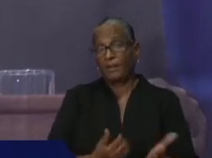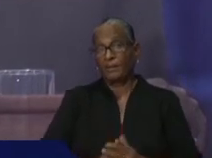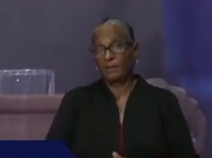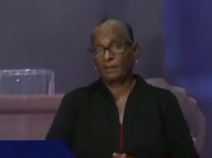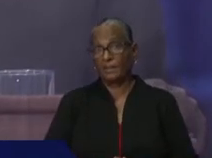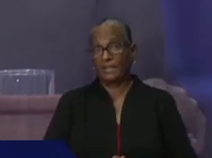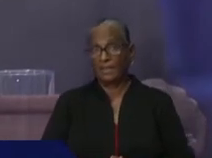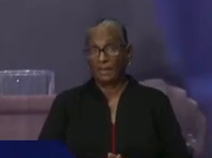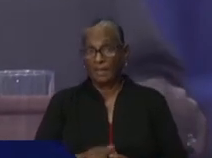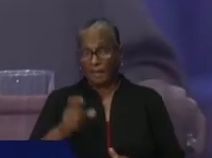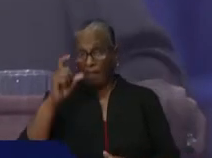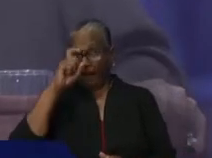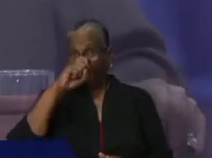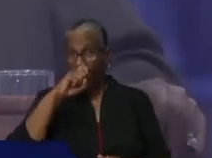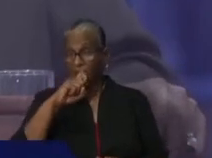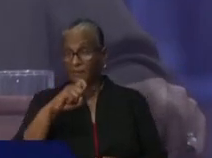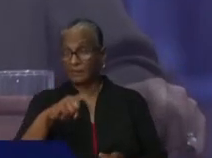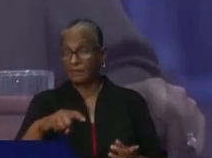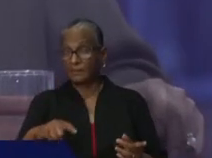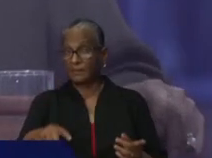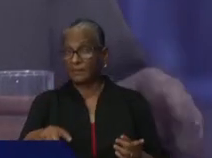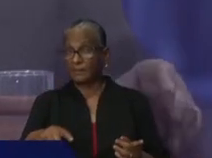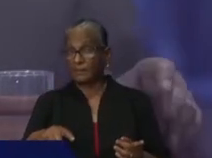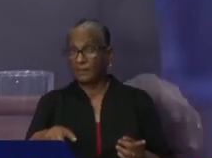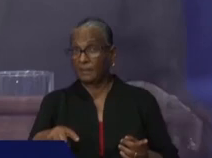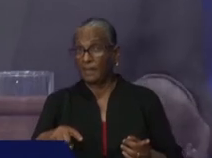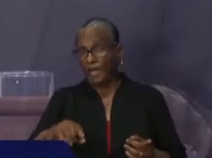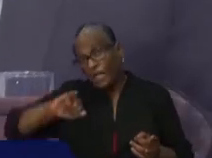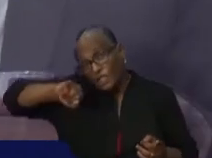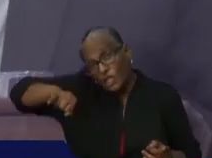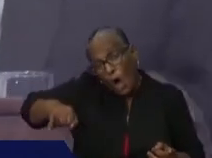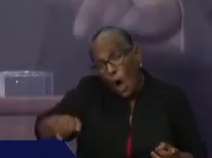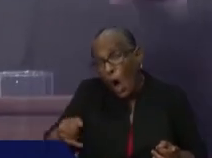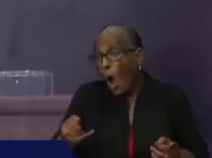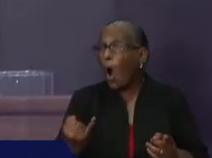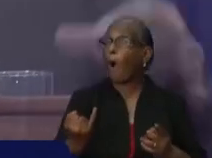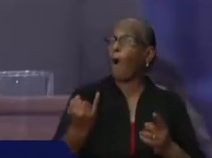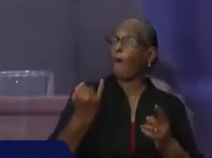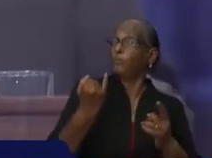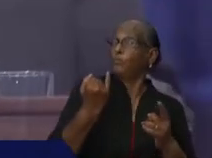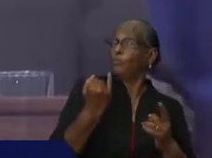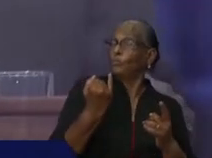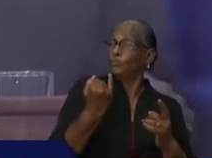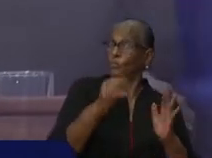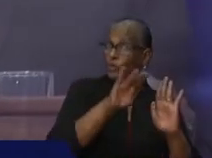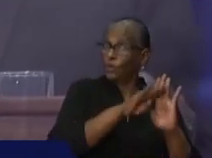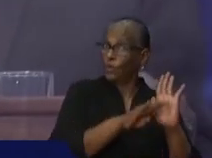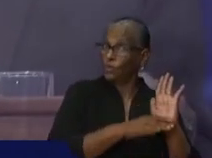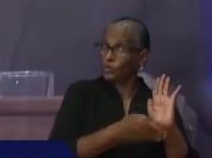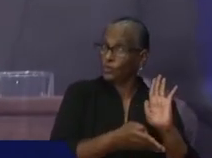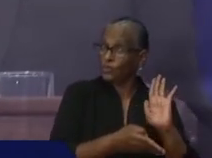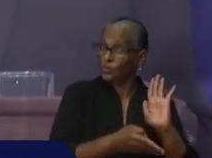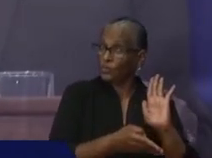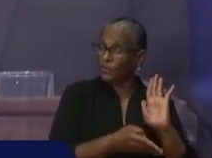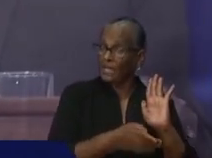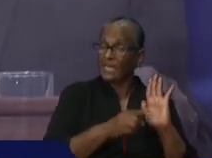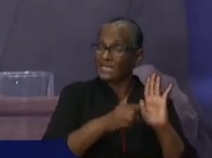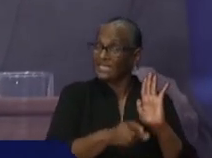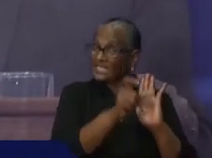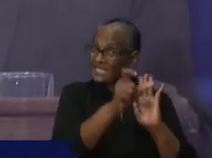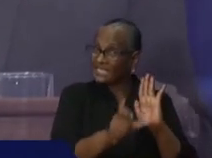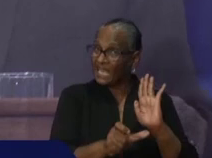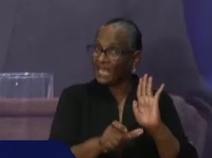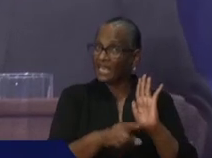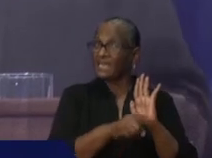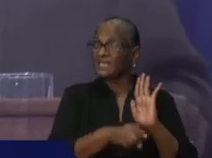dat namelijk als je een herschikking wil van de schulden met hun, en ook zij eisen, je moet met